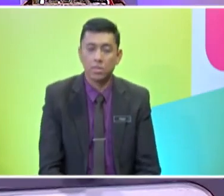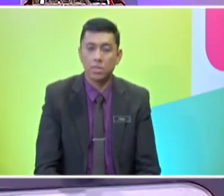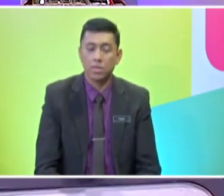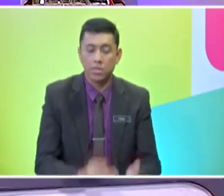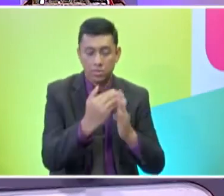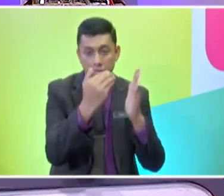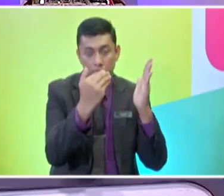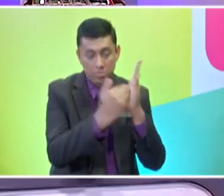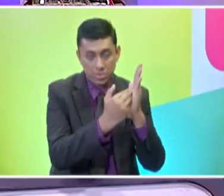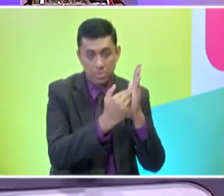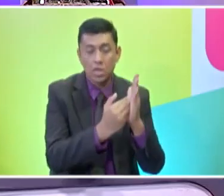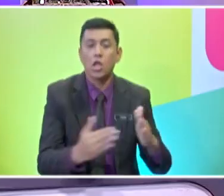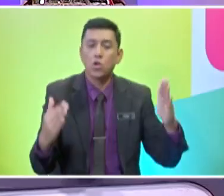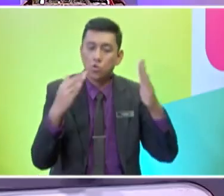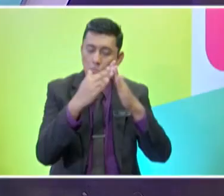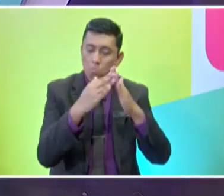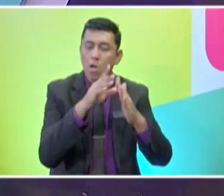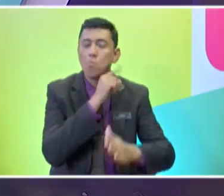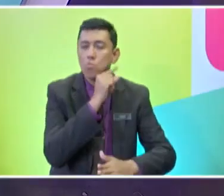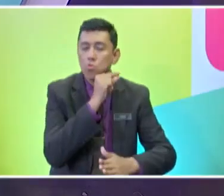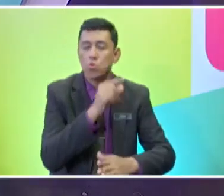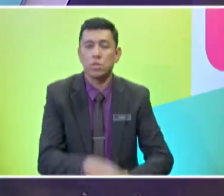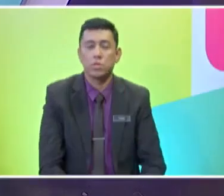rumah burung yang telah dihasilkan